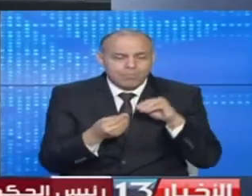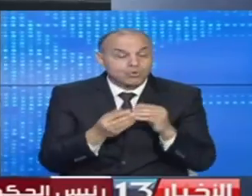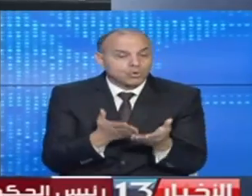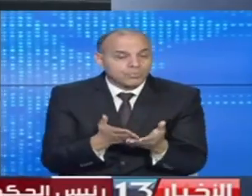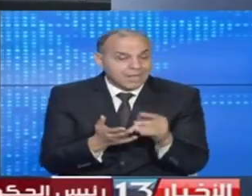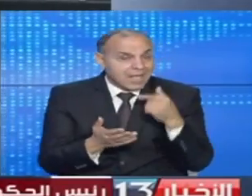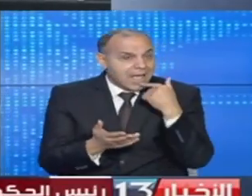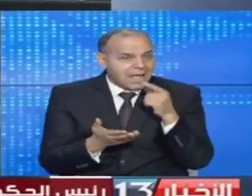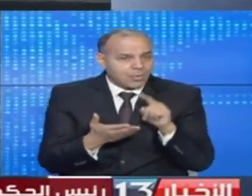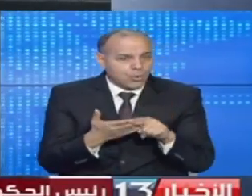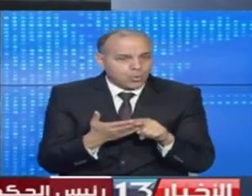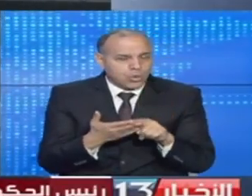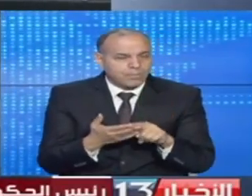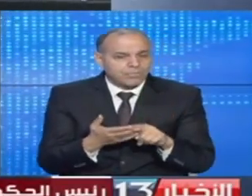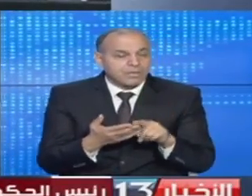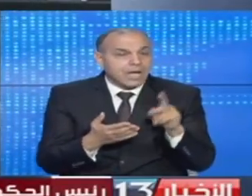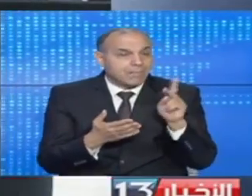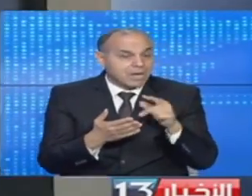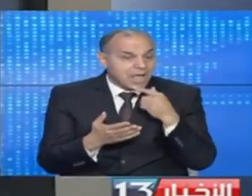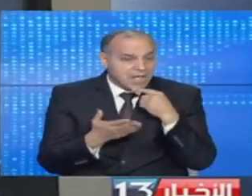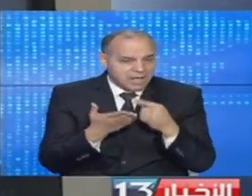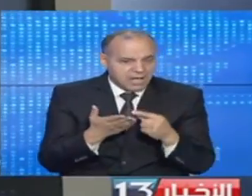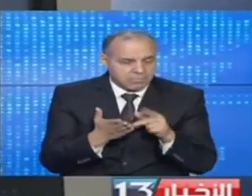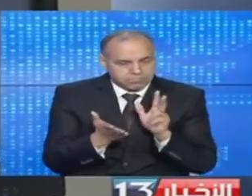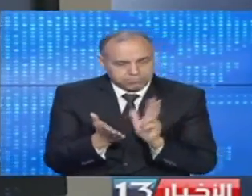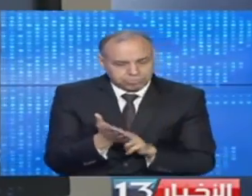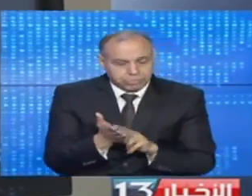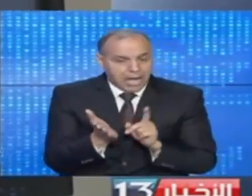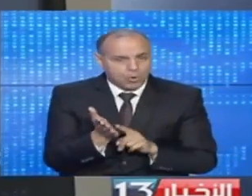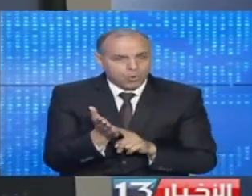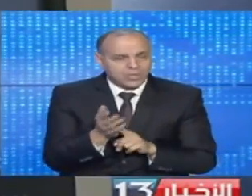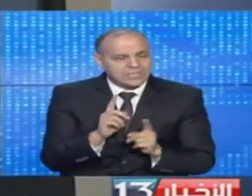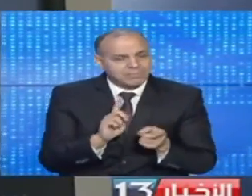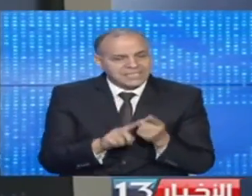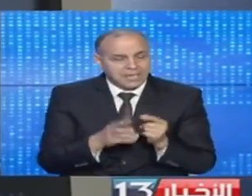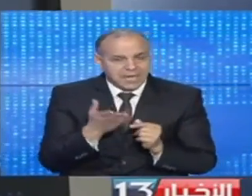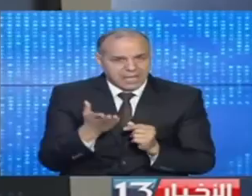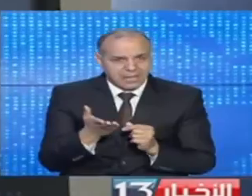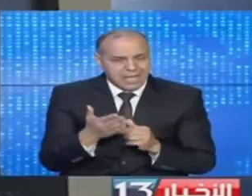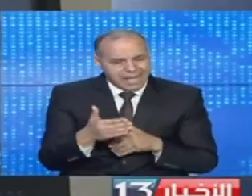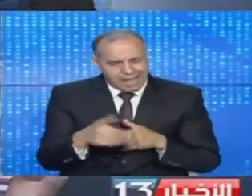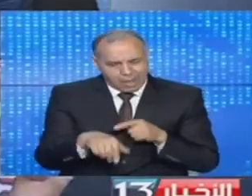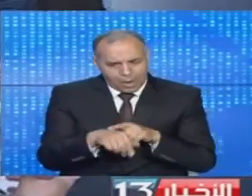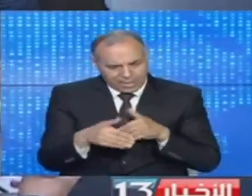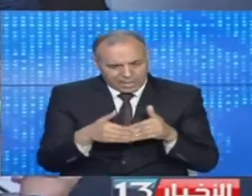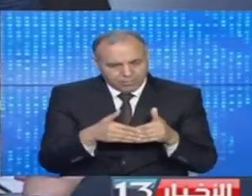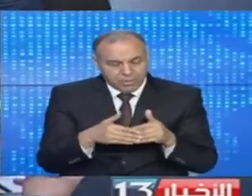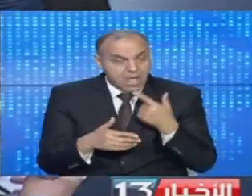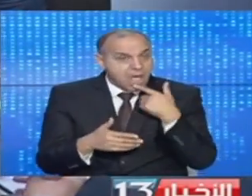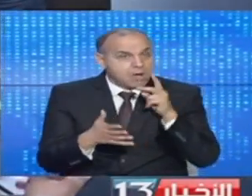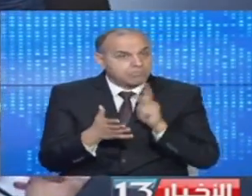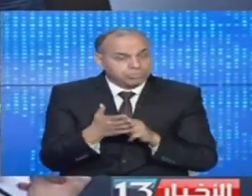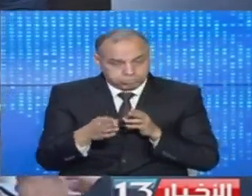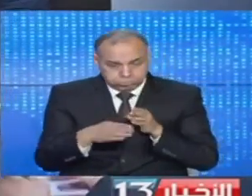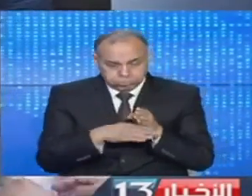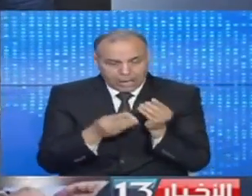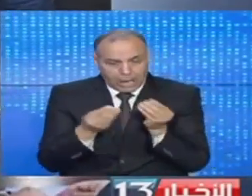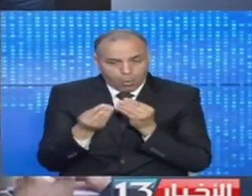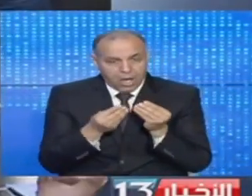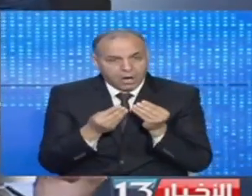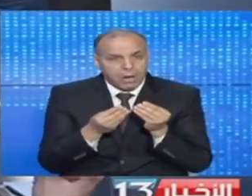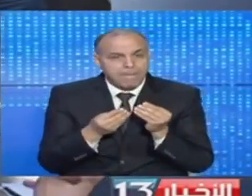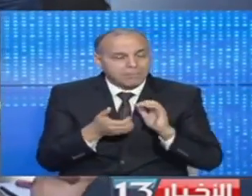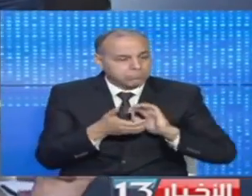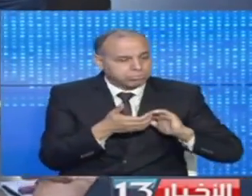على غرار التي سيتم تفعيل الاجراءات الخاصه بها قريبا كما سيتم الدخول في حوار مع